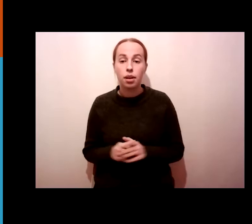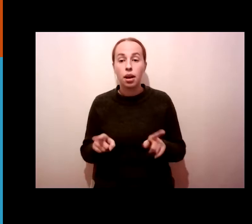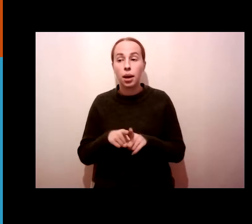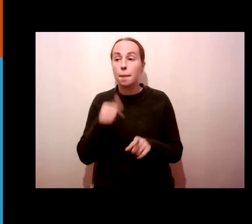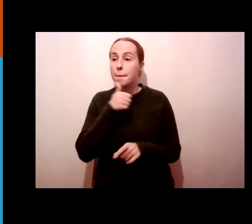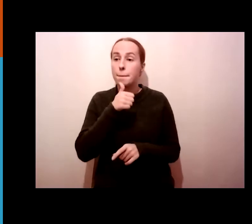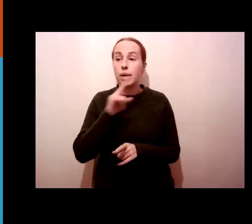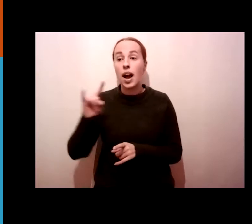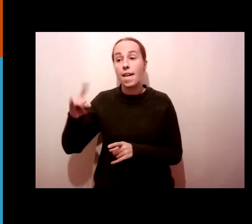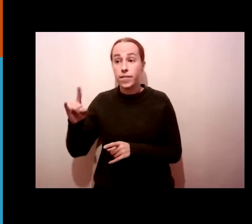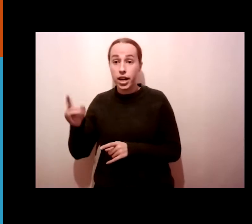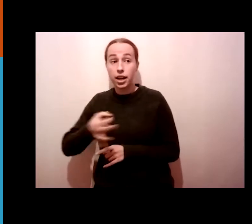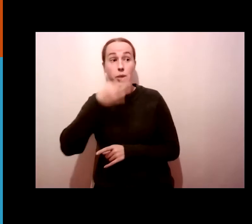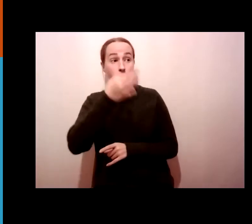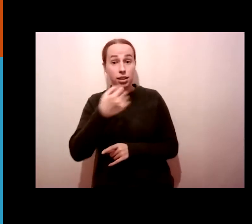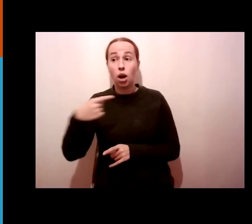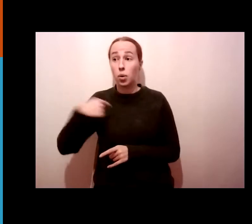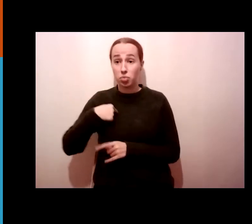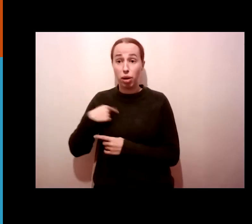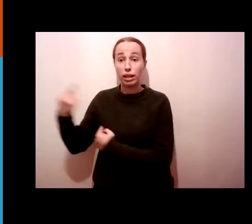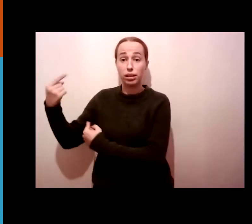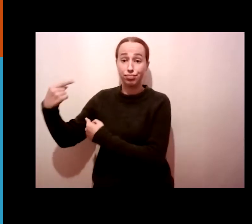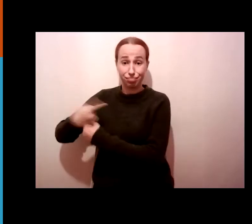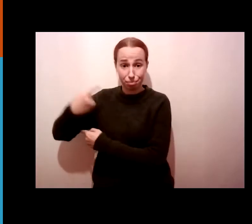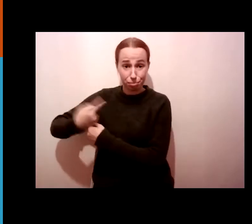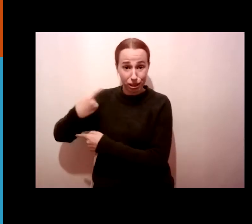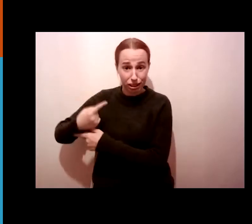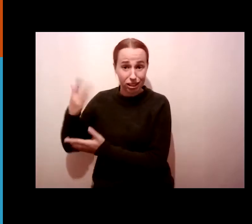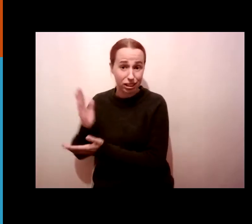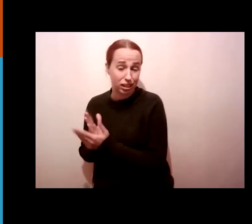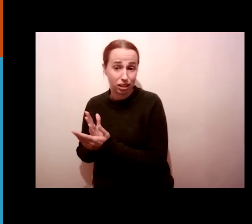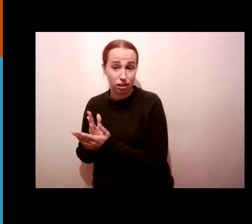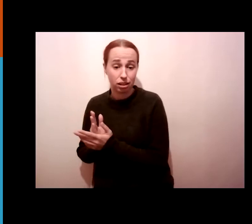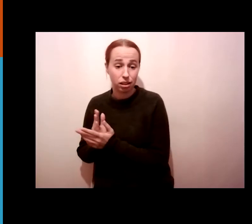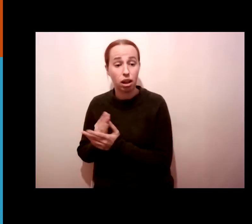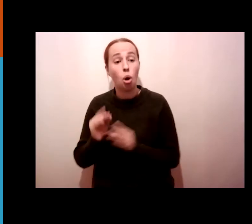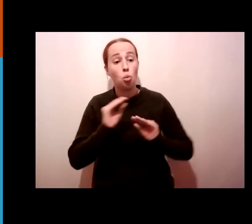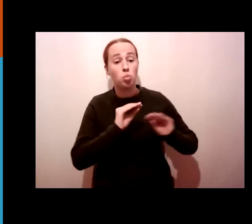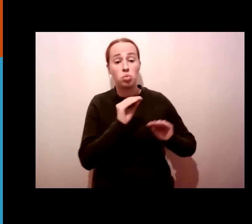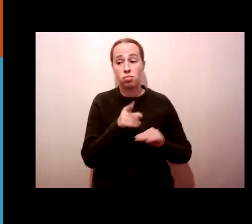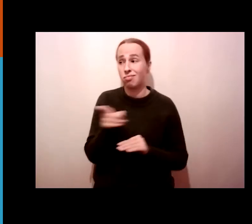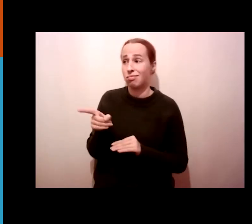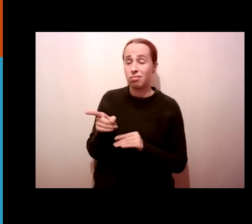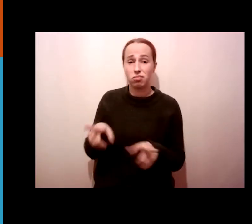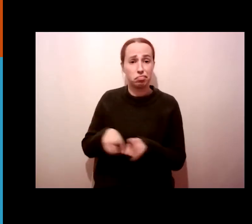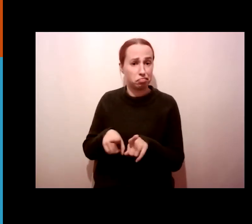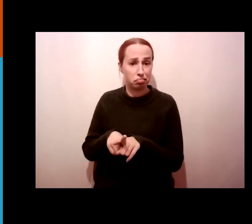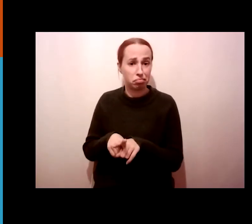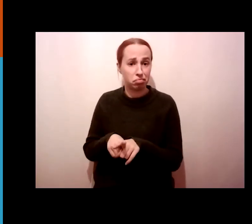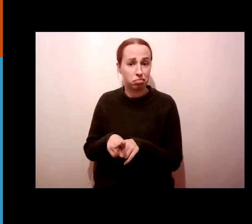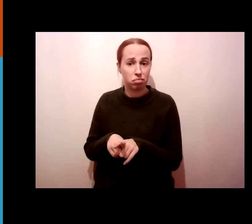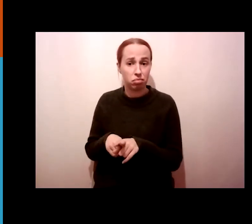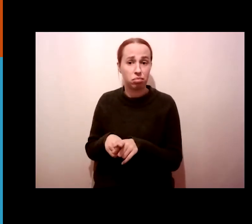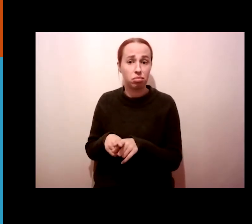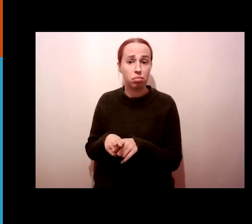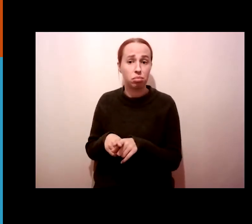kad jis patyrė tokios formos patyčios, jisai patiria antrinę viktimizaciją, kai iš jo dar